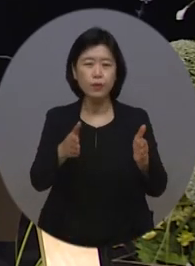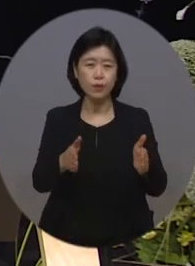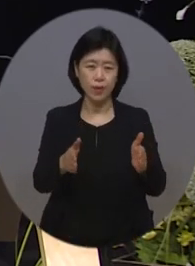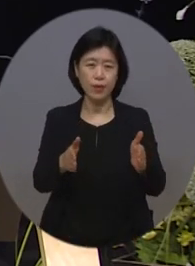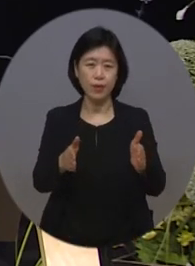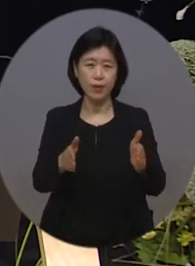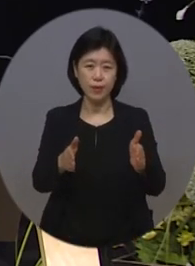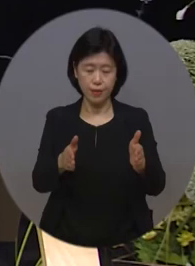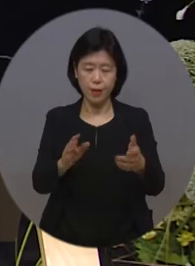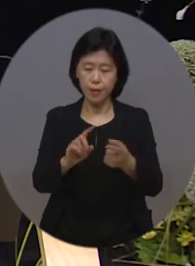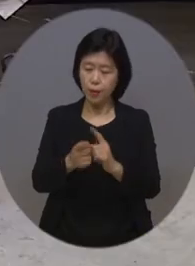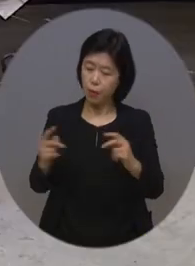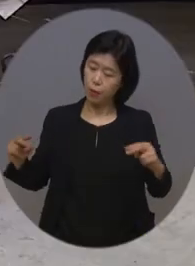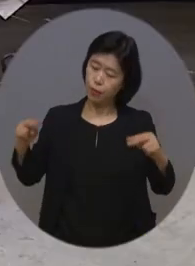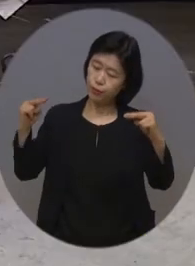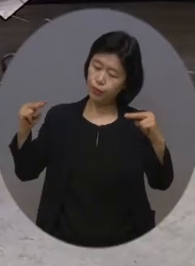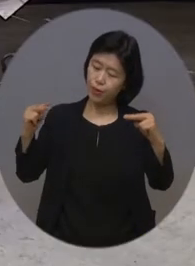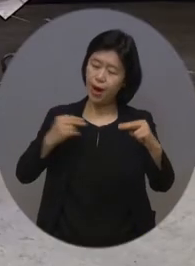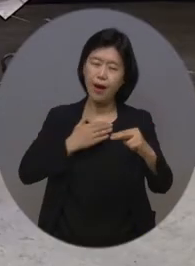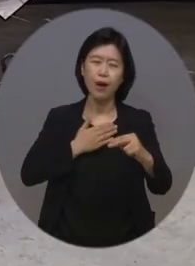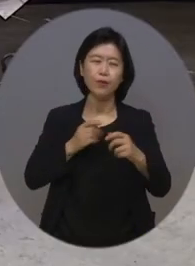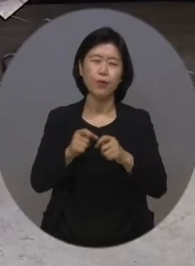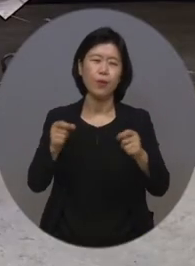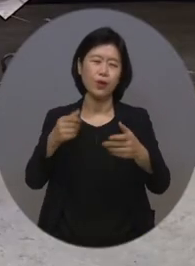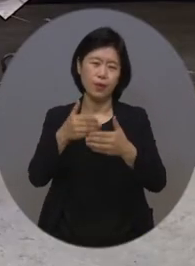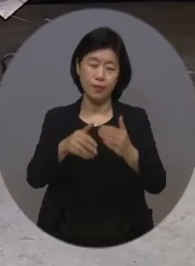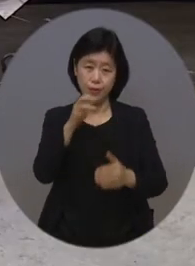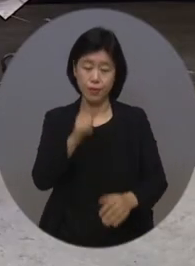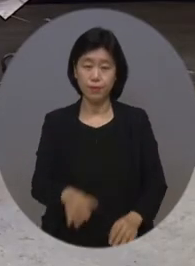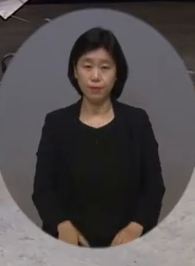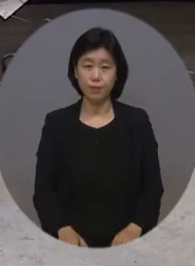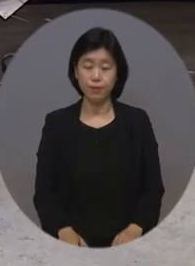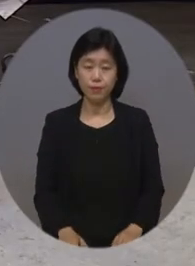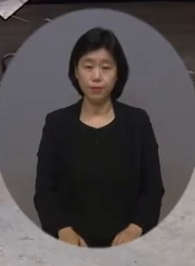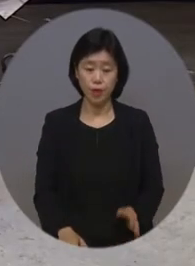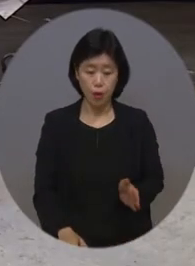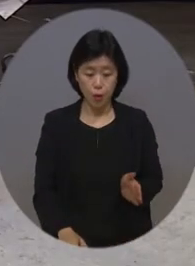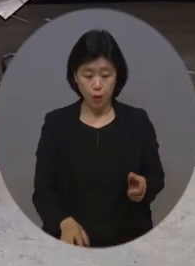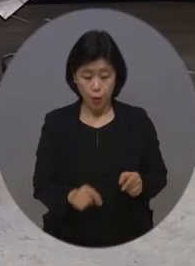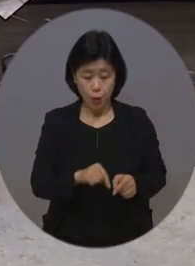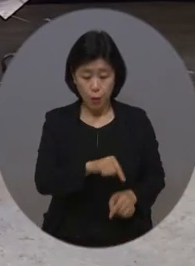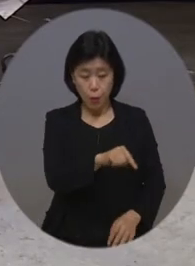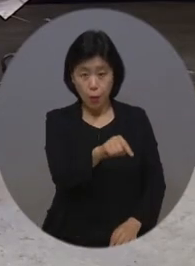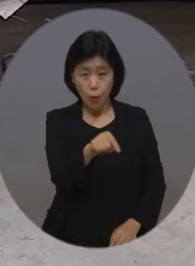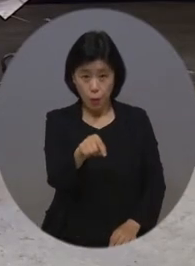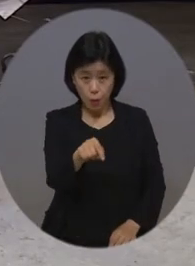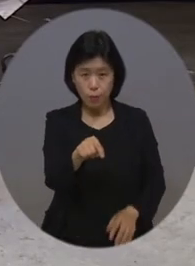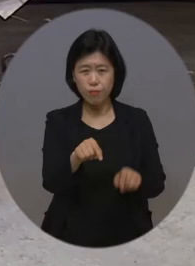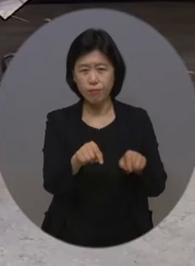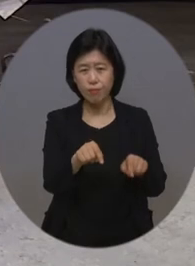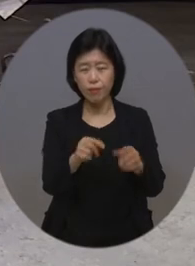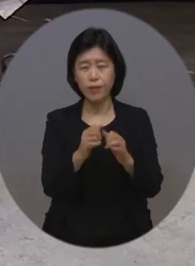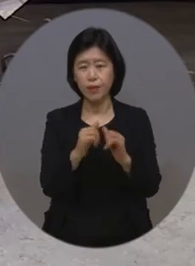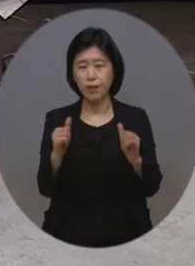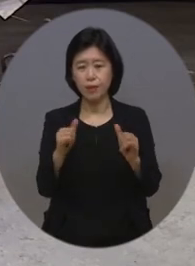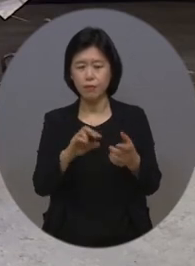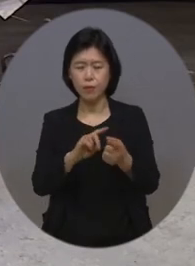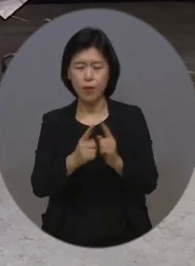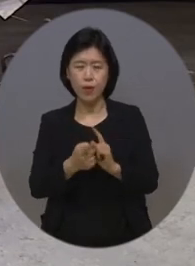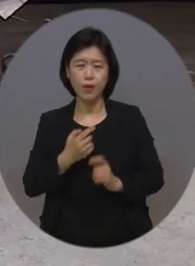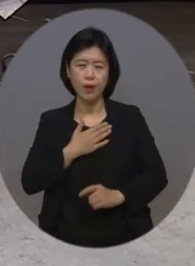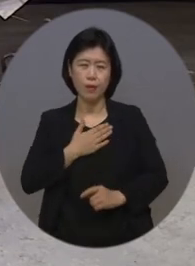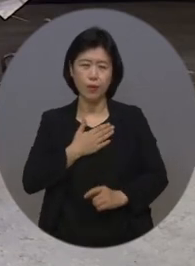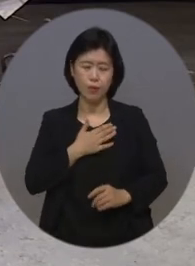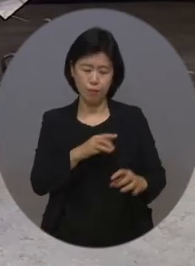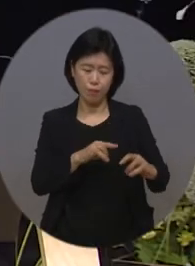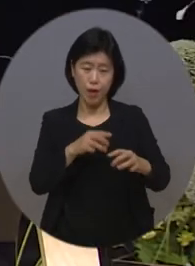되고 있습니다. 실로 곡선은 사람에게 수많은 감정을 부여해 왔습니다. 간단히